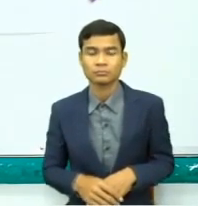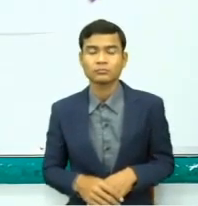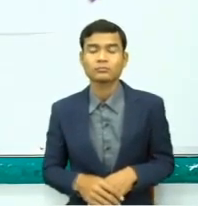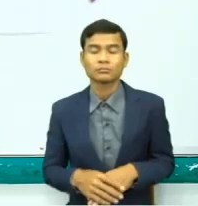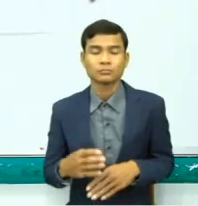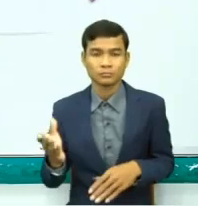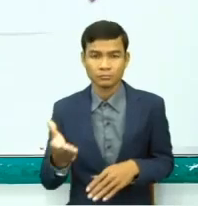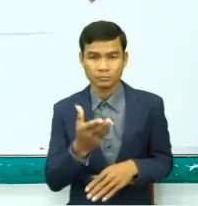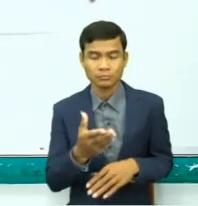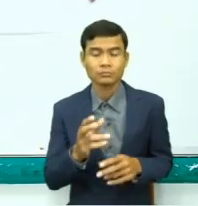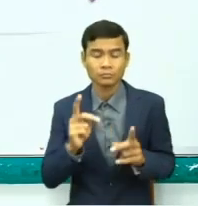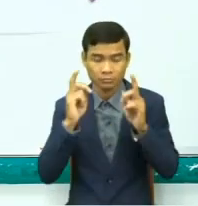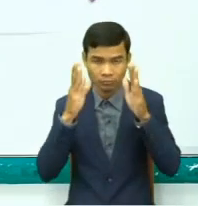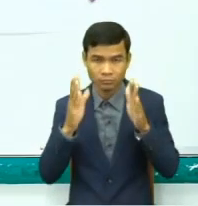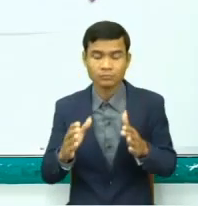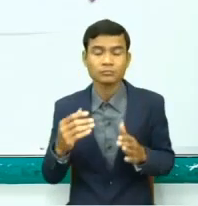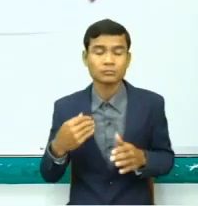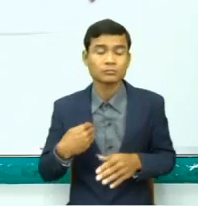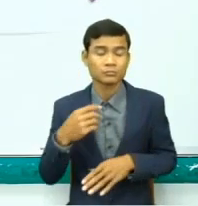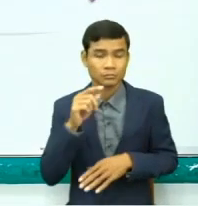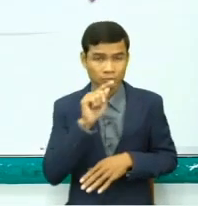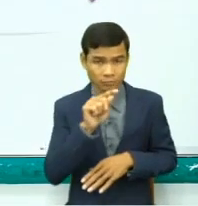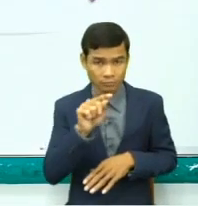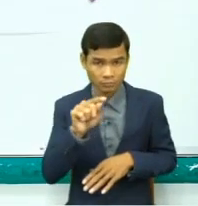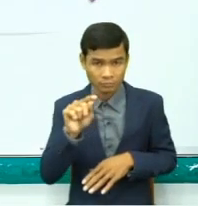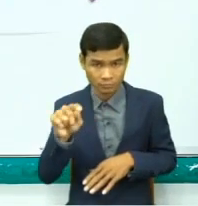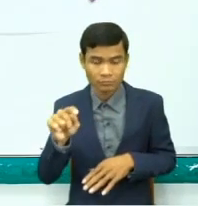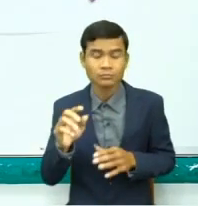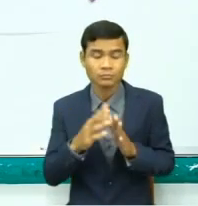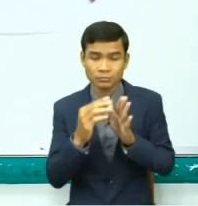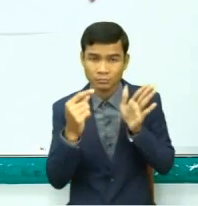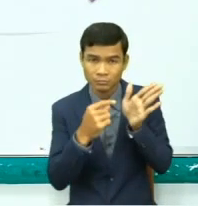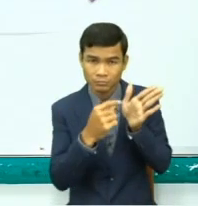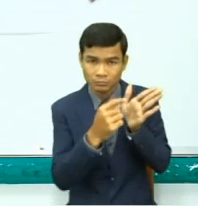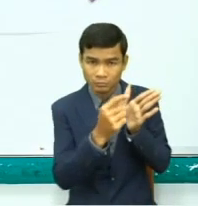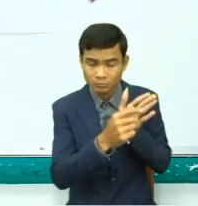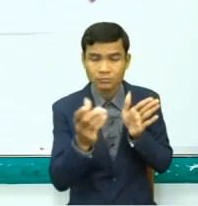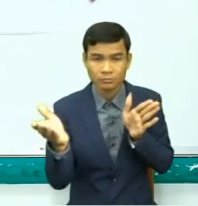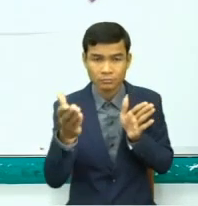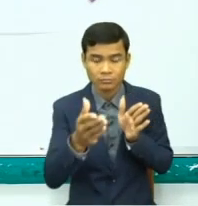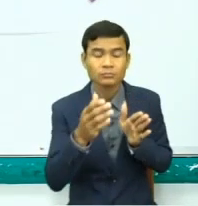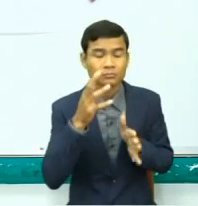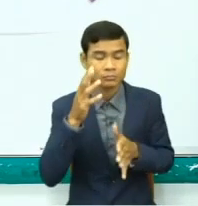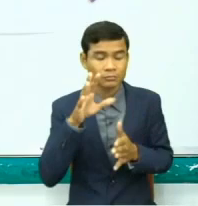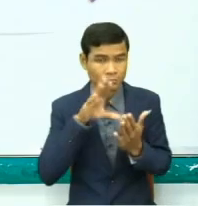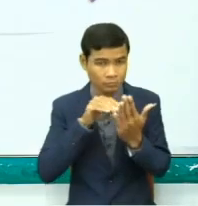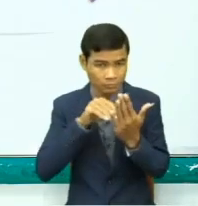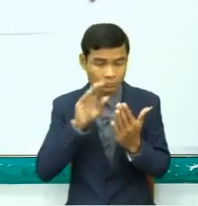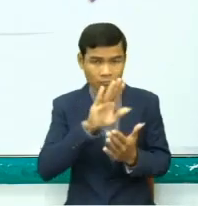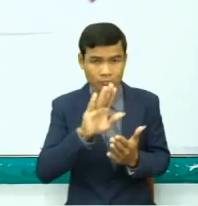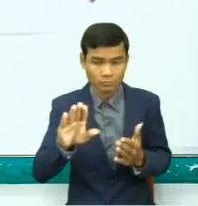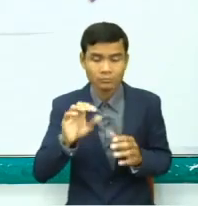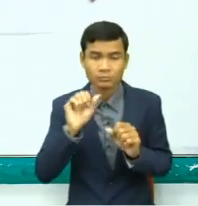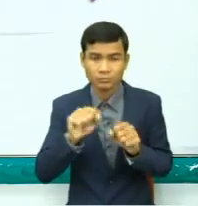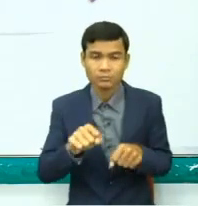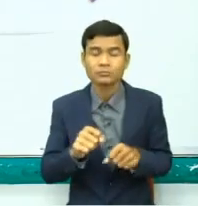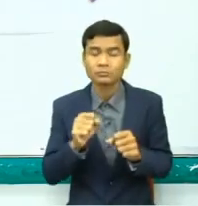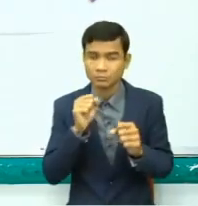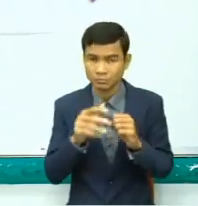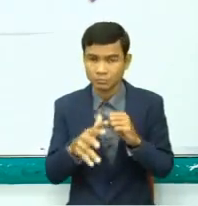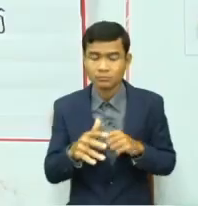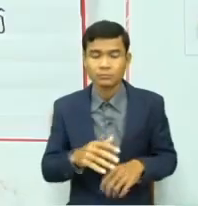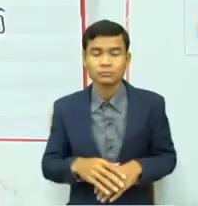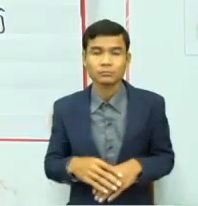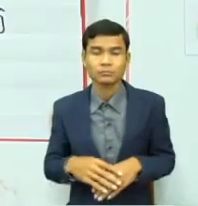Chà anh chấn, chà nẹ cừu, chì nẹ chồng ơ, à tập bọt lưu kết đàn khiến, chấn con, chì nẹ sâu tặng ạc nê nà con. Chà tỏ lỡ dân chập